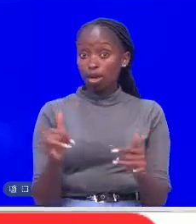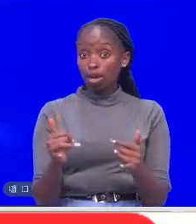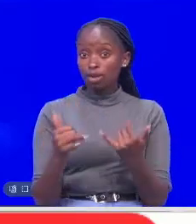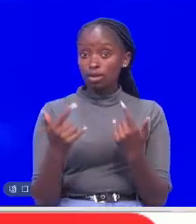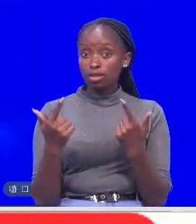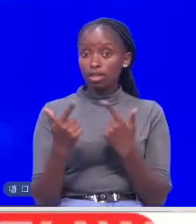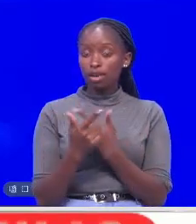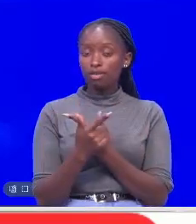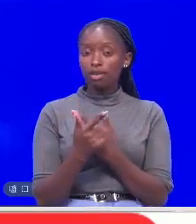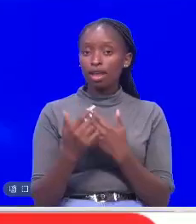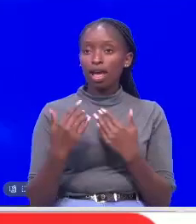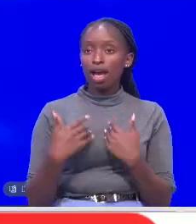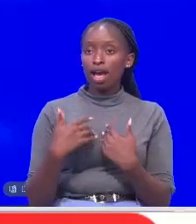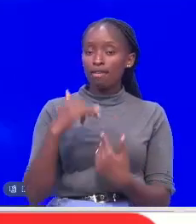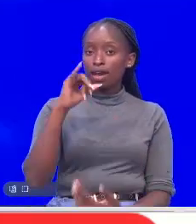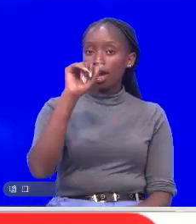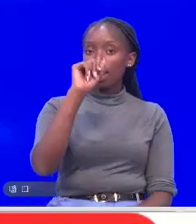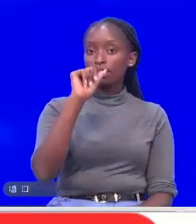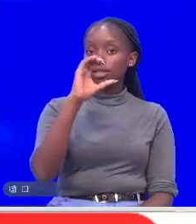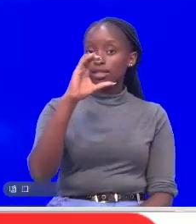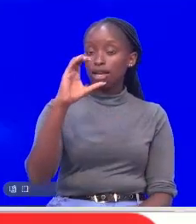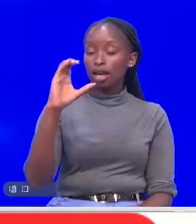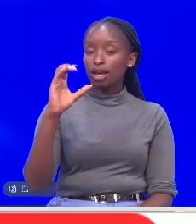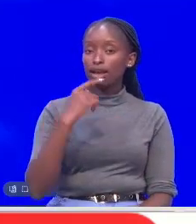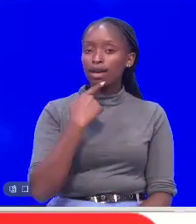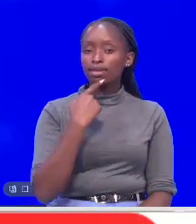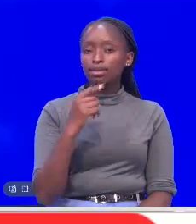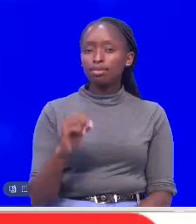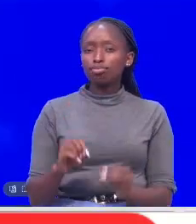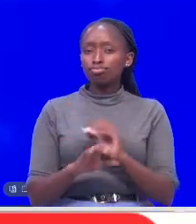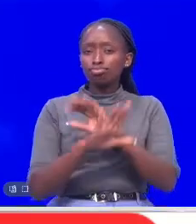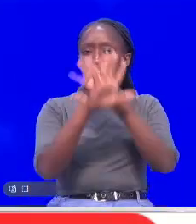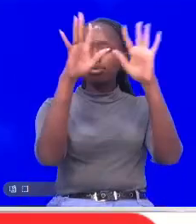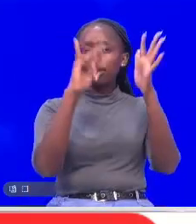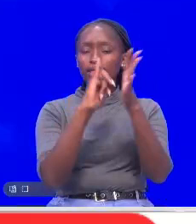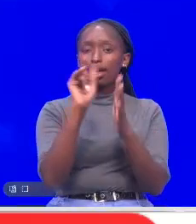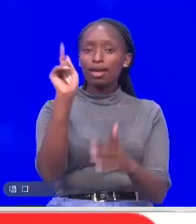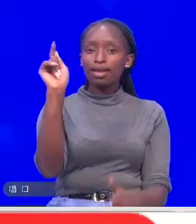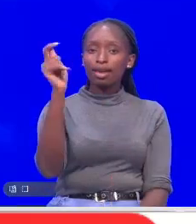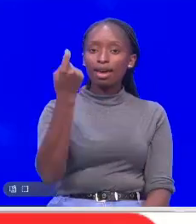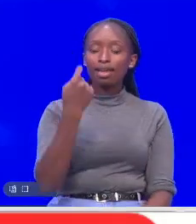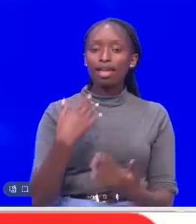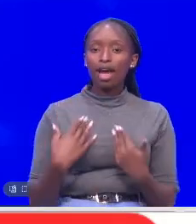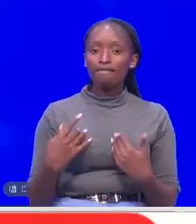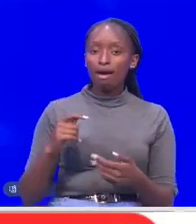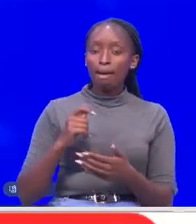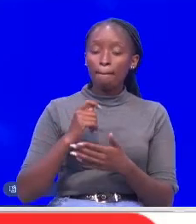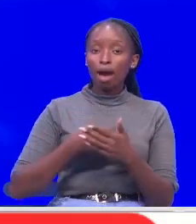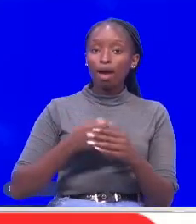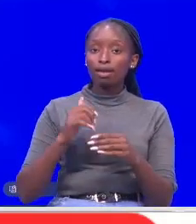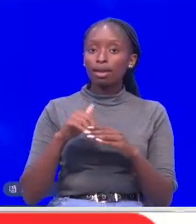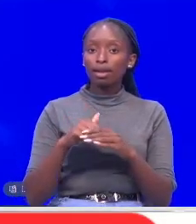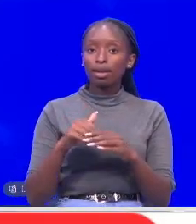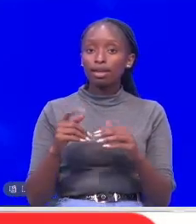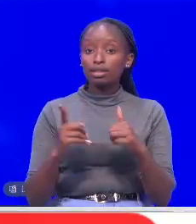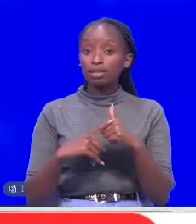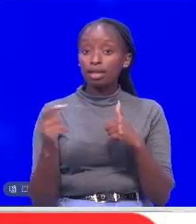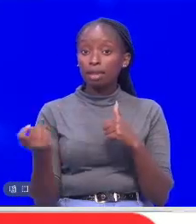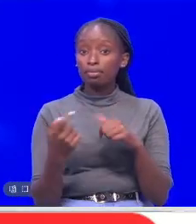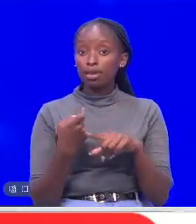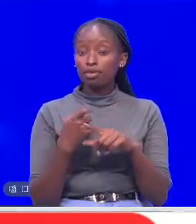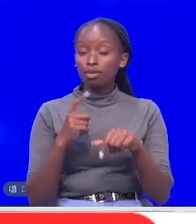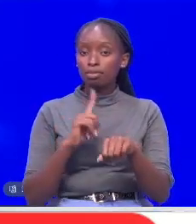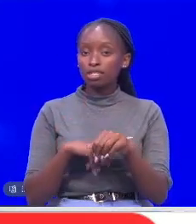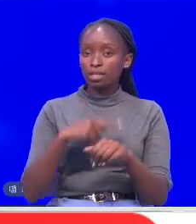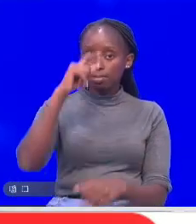Msemaji wa serikali Isaac Mwaura ameweka wazi kwamba Kenya imepiga hatua kwa kipindi cha miezi 16 tangu serikali